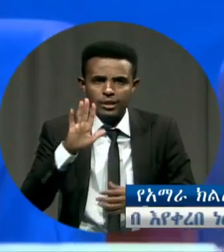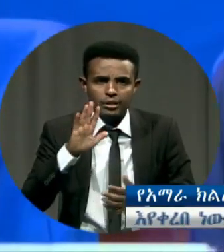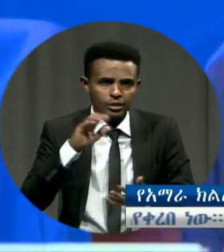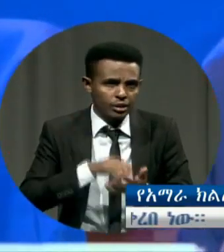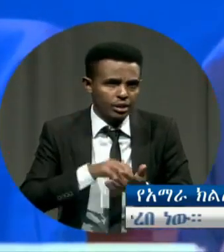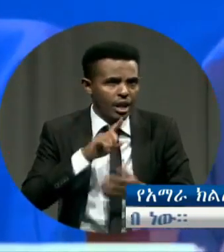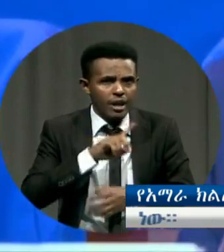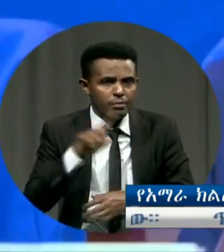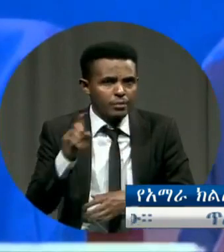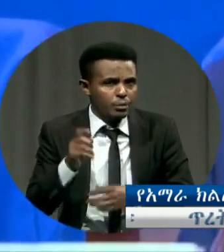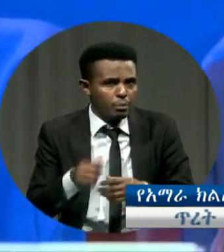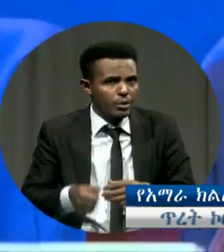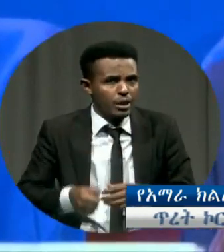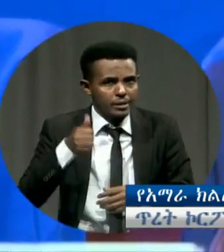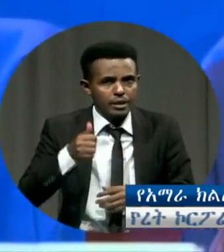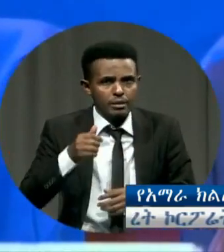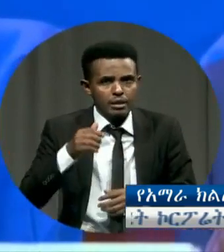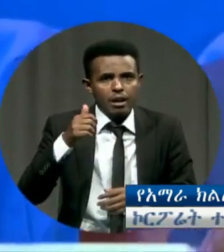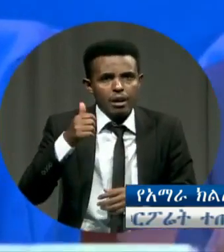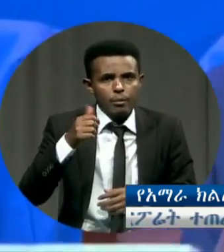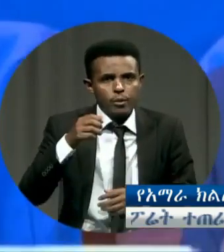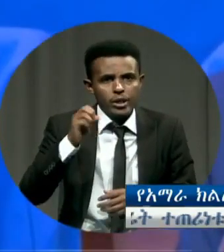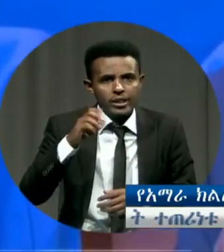ላብነት በወንጀጣ ቀበሌ